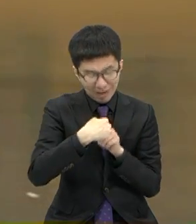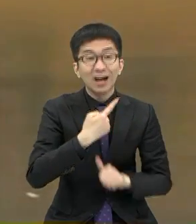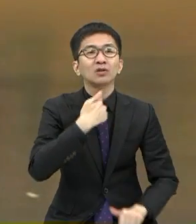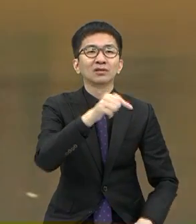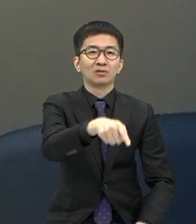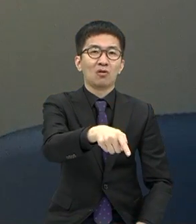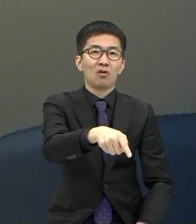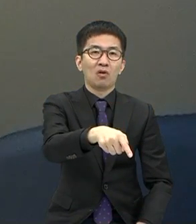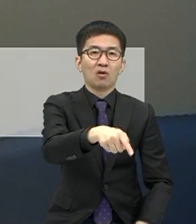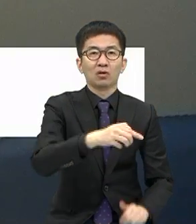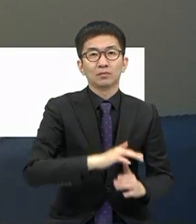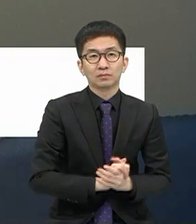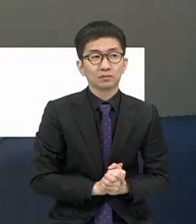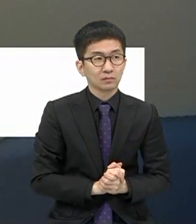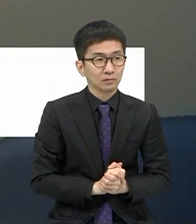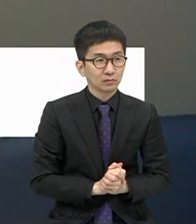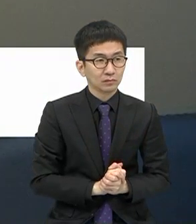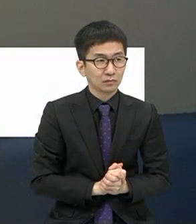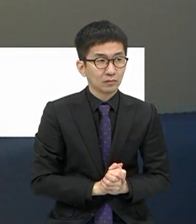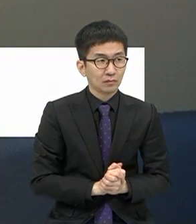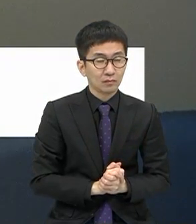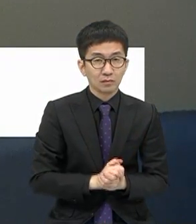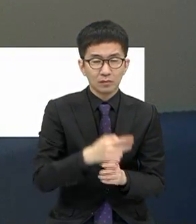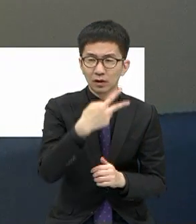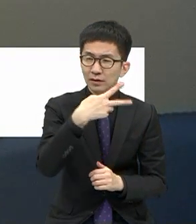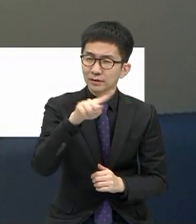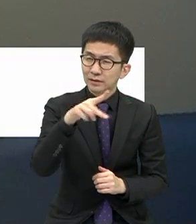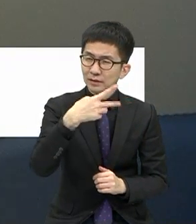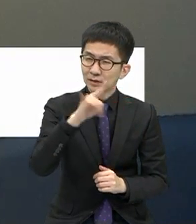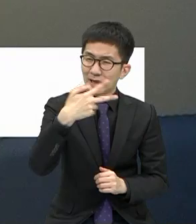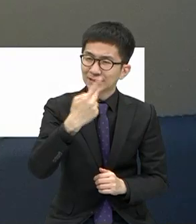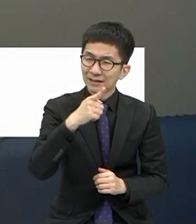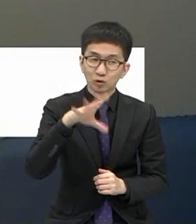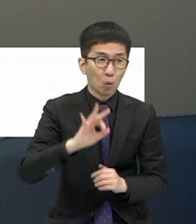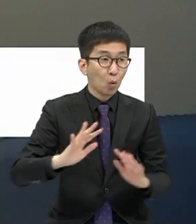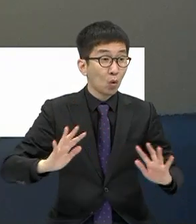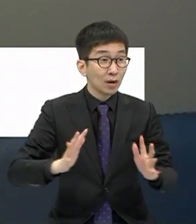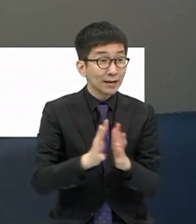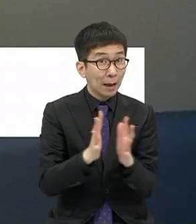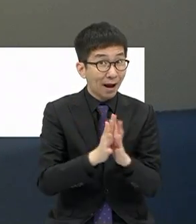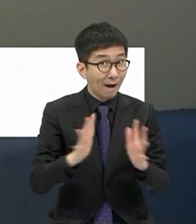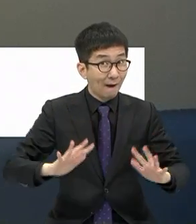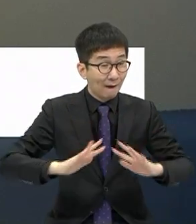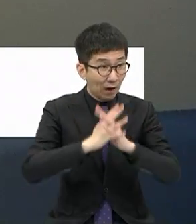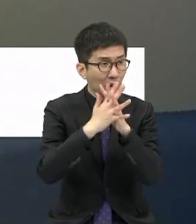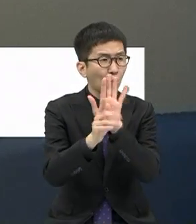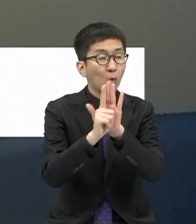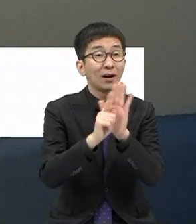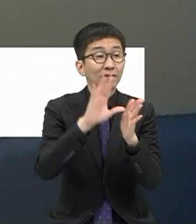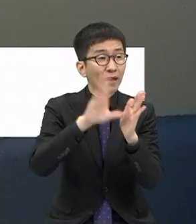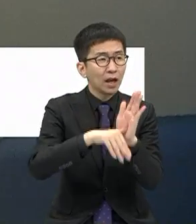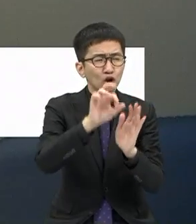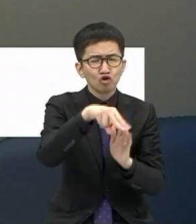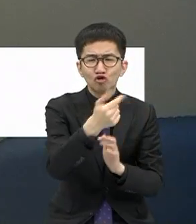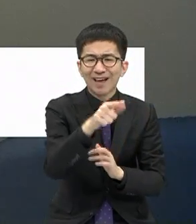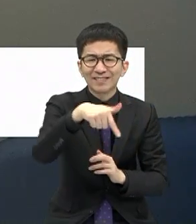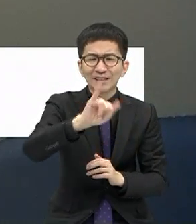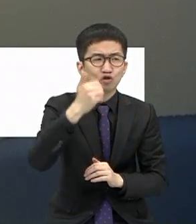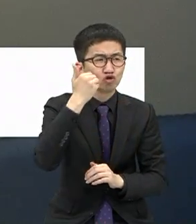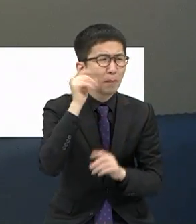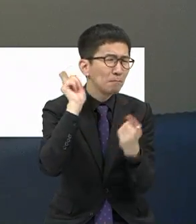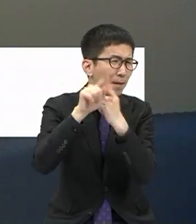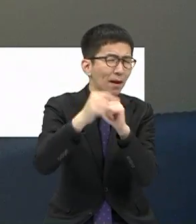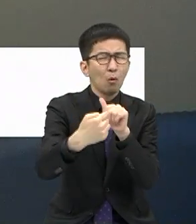지목했습니다. 홍보가 나갈 무렵이었던 것 같아. 유한기가 거의 매일 오다시피 며칠 동안. 누가 뭐 한다고 얘기는